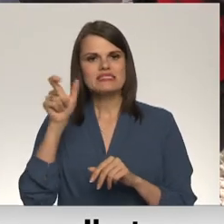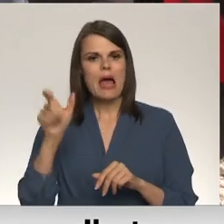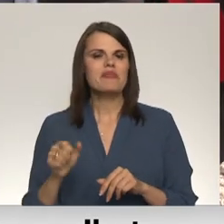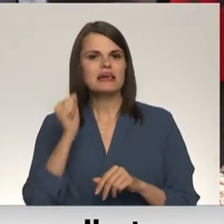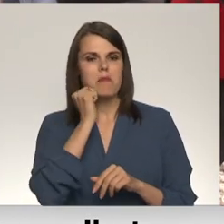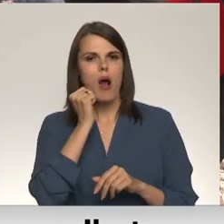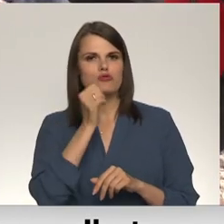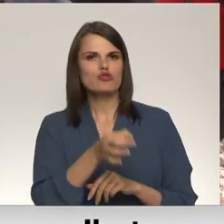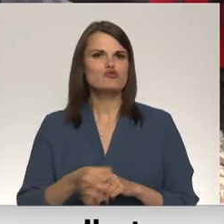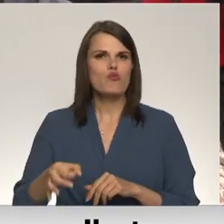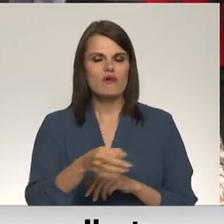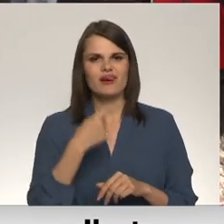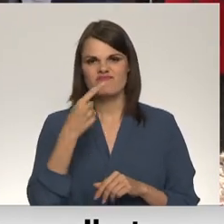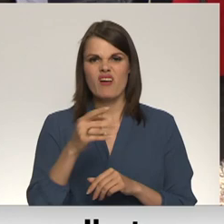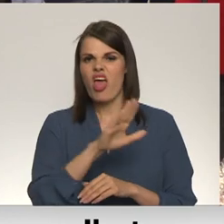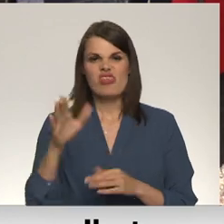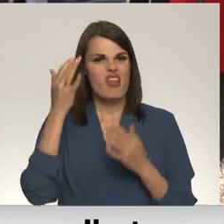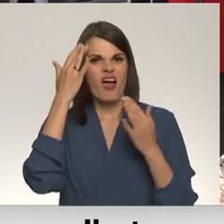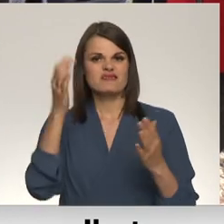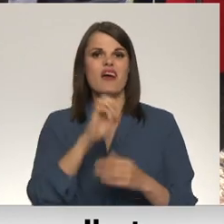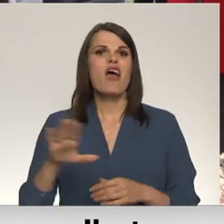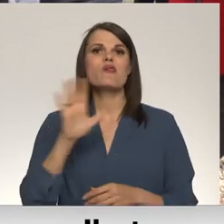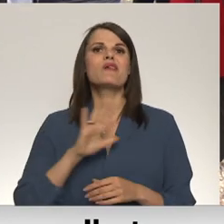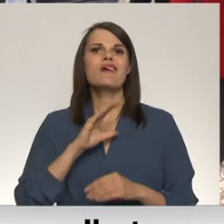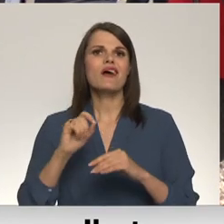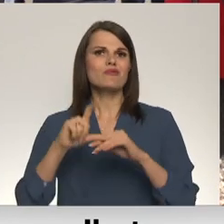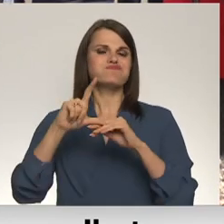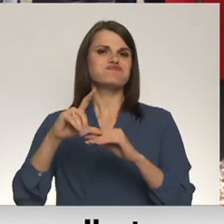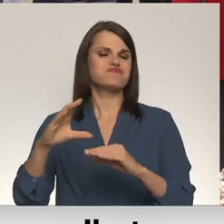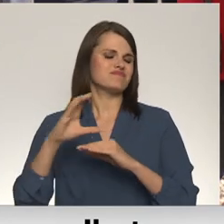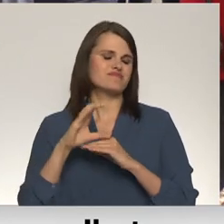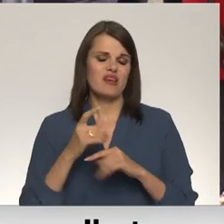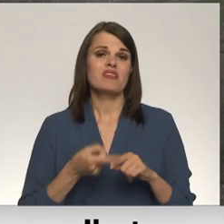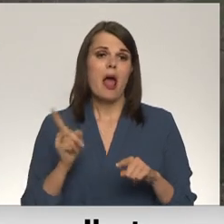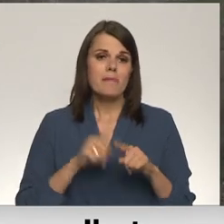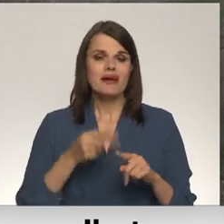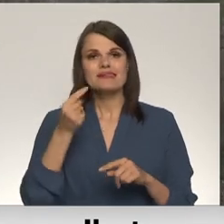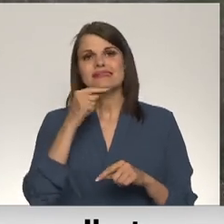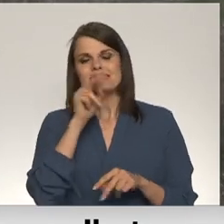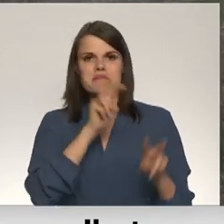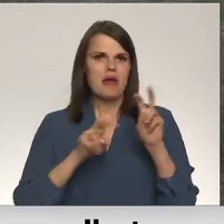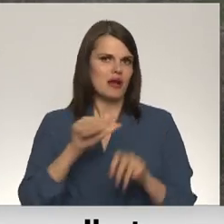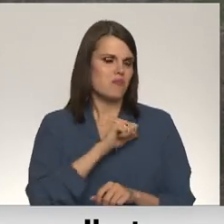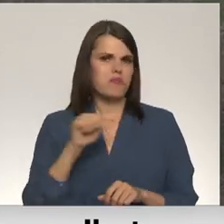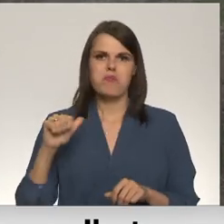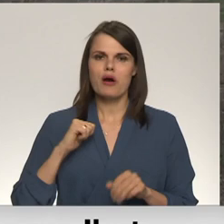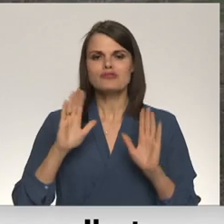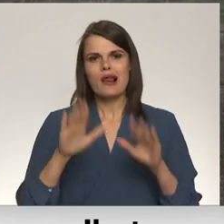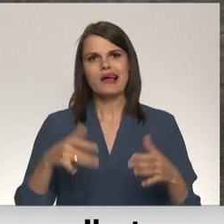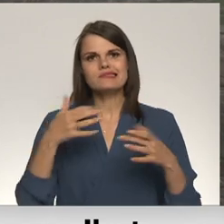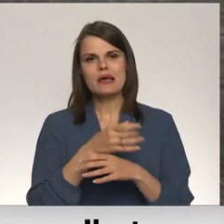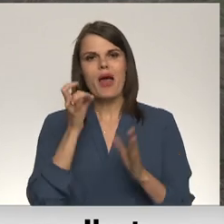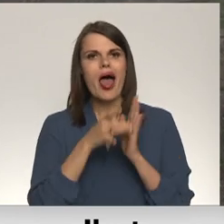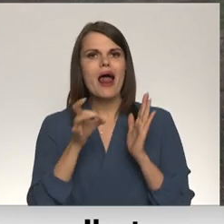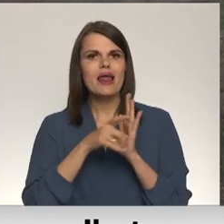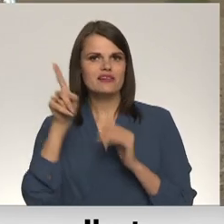novadā RTV stāst, ka necer no Eiropas sagaidīt būtisku palīdzību, tāpēc iespējas ietaupīt meklējot pats, lai samazinātu